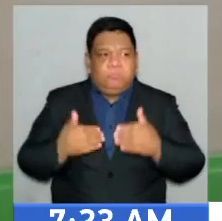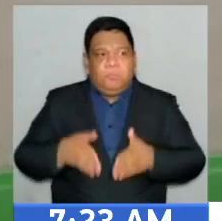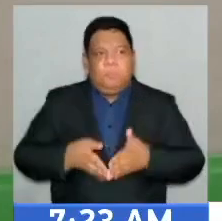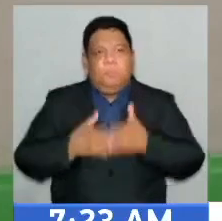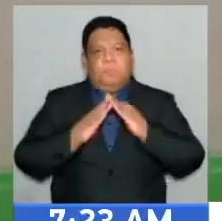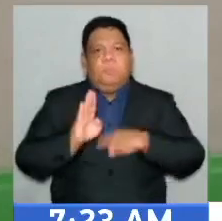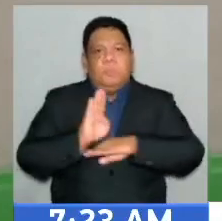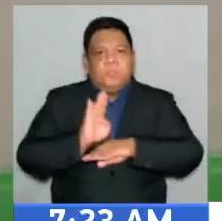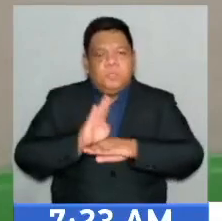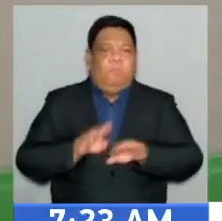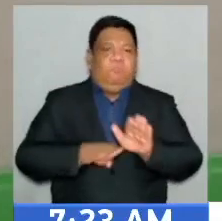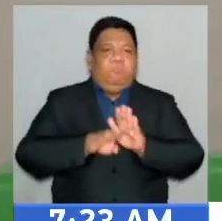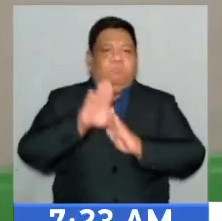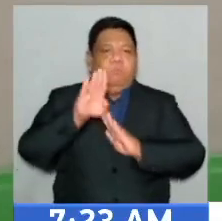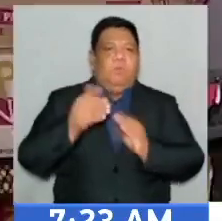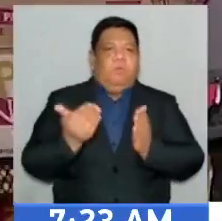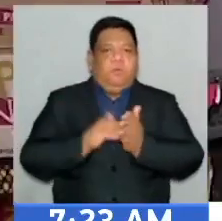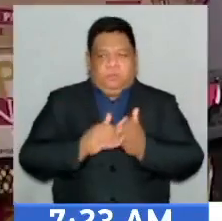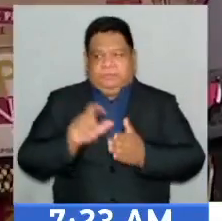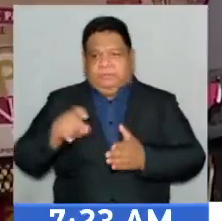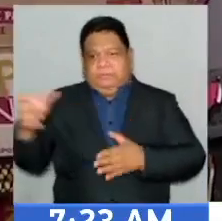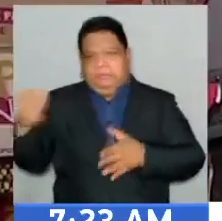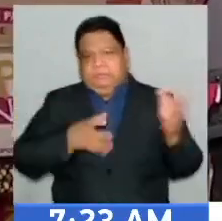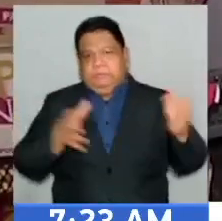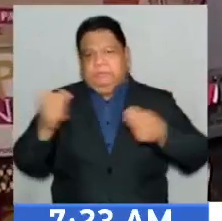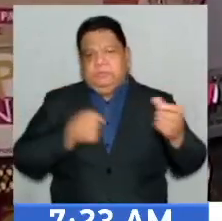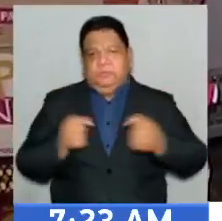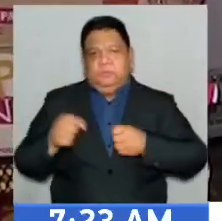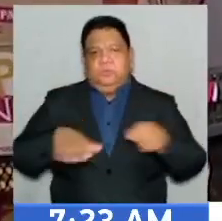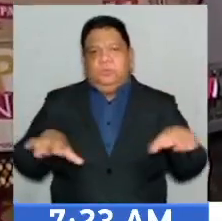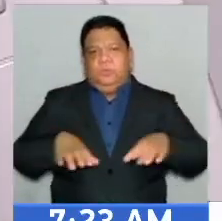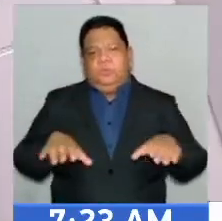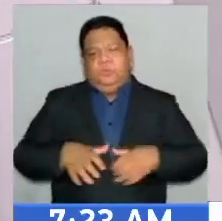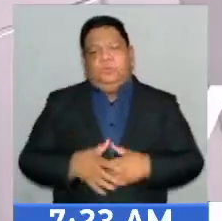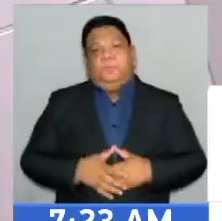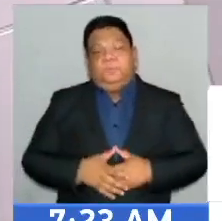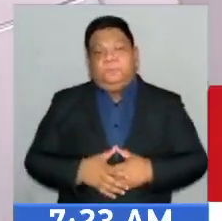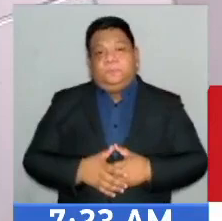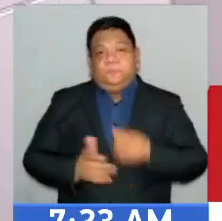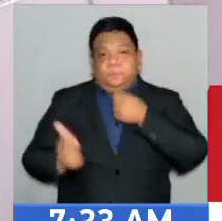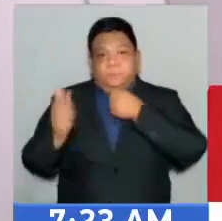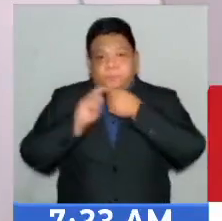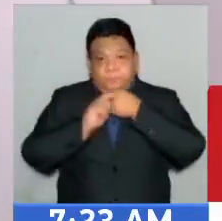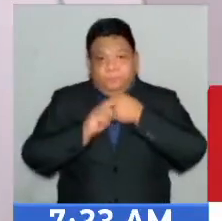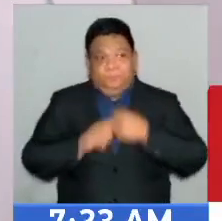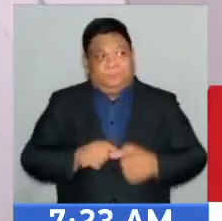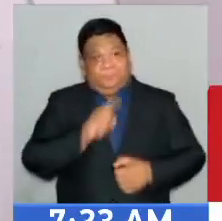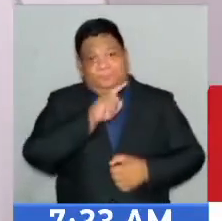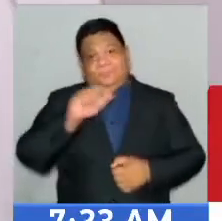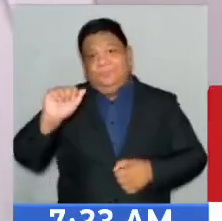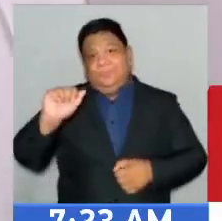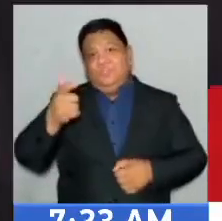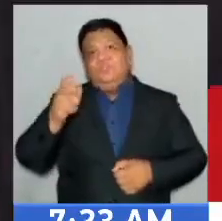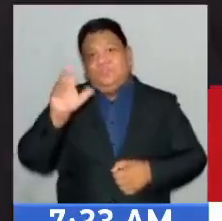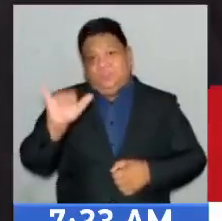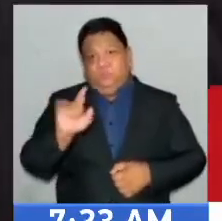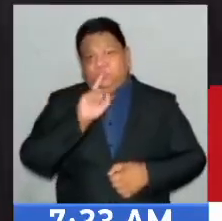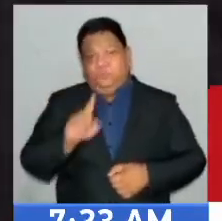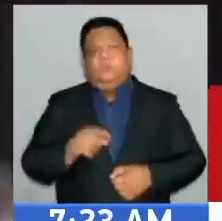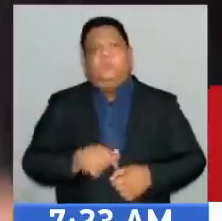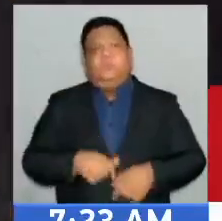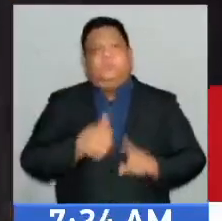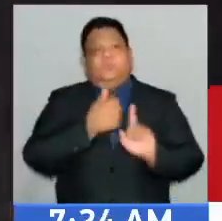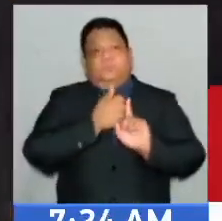Sunod-sunod yung request nila sa pag-request ng mga manpower. Sa pamamagitan ng agency na ito, nakakuha ng trabaho ang 24-year-old na si